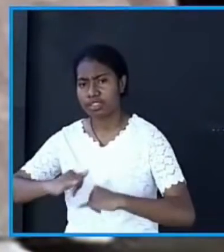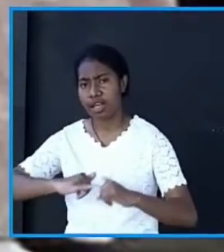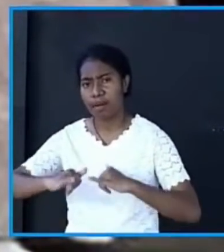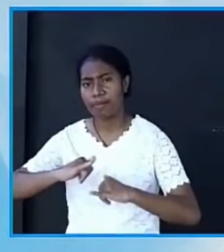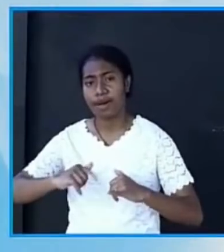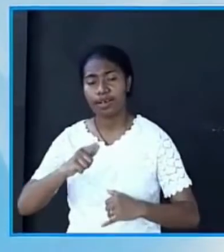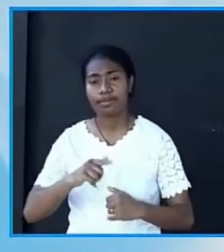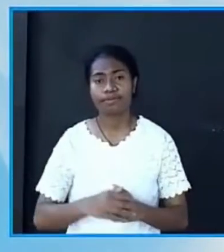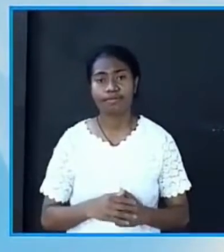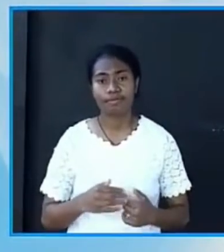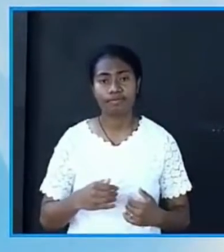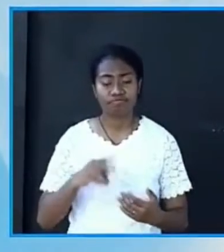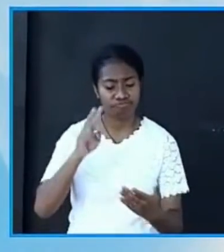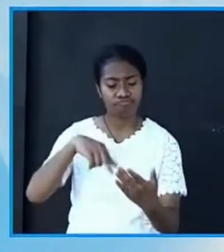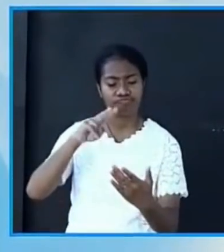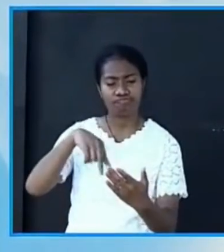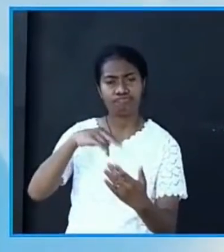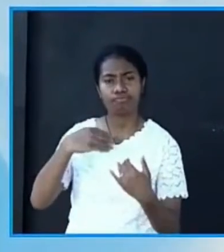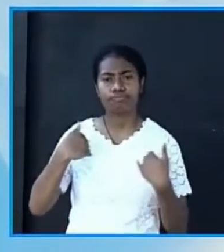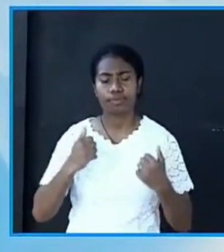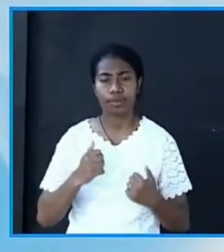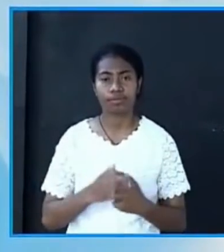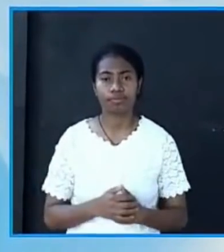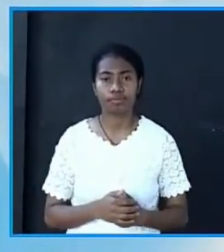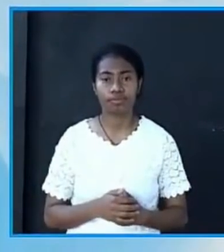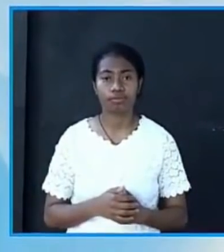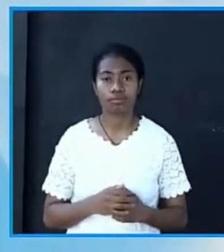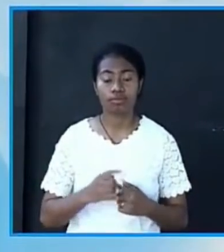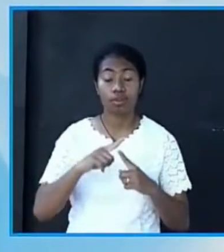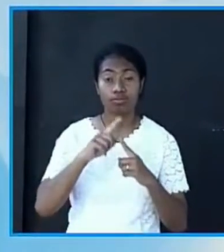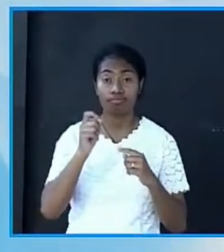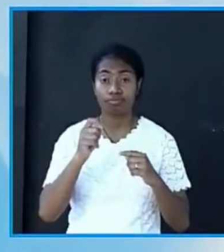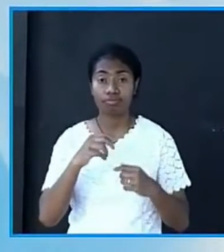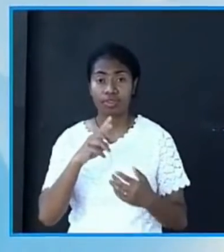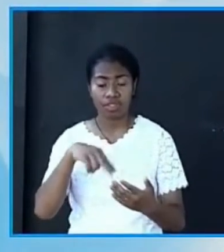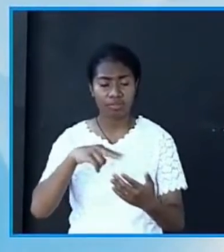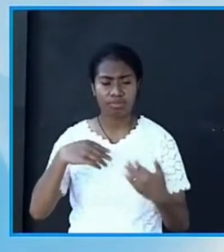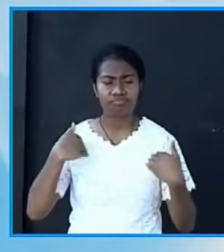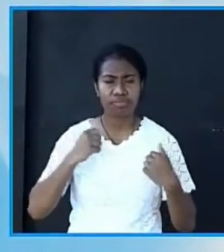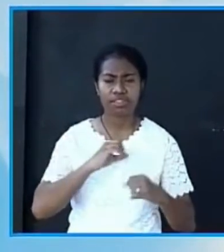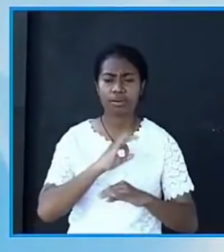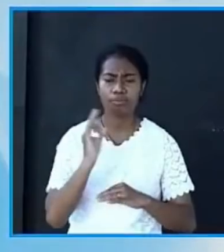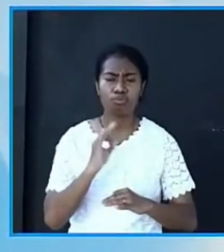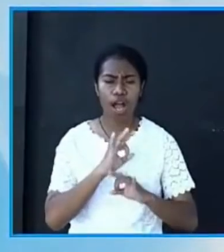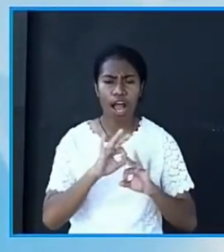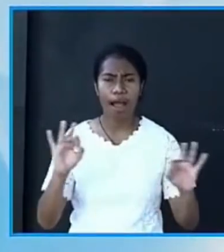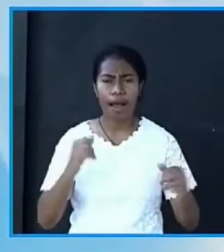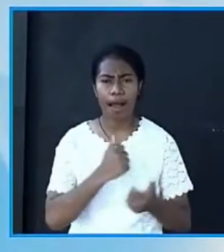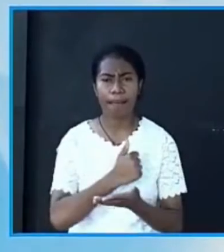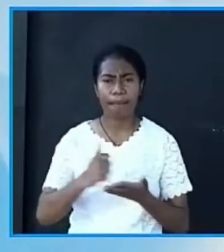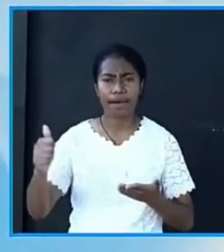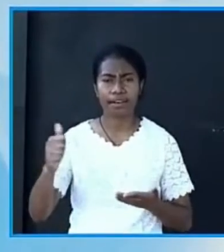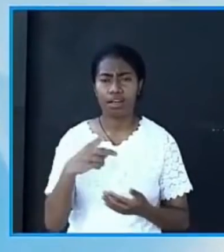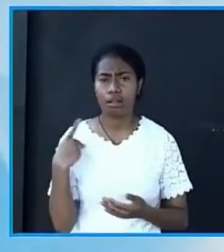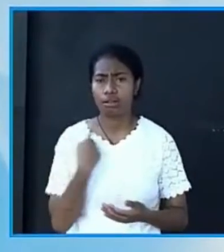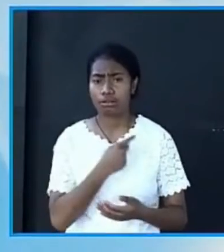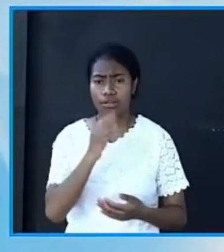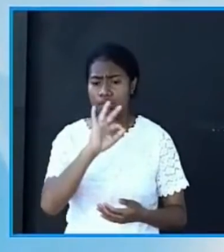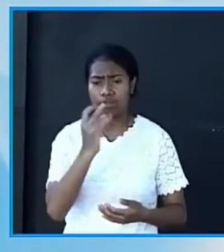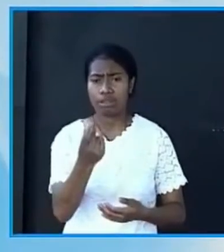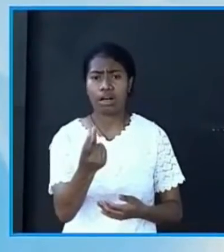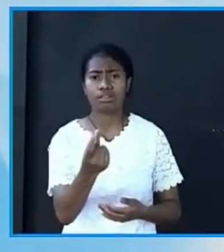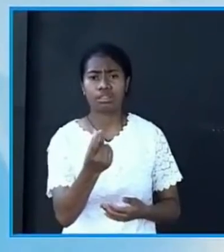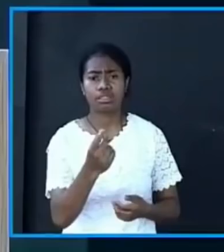dan Kirim kepada tuan rumah ada dimanapun semua Ayo kita perlu tidak perlu gaji